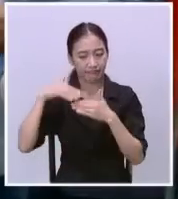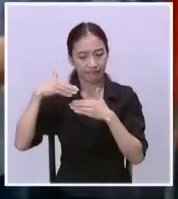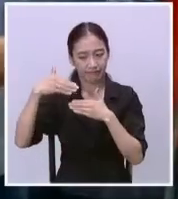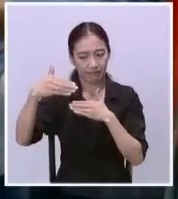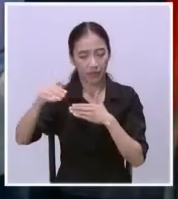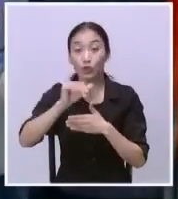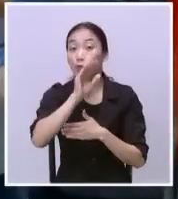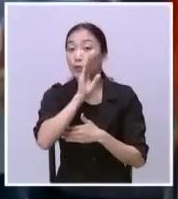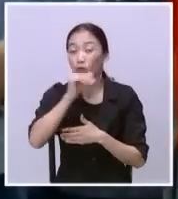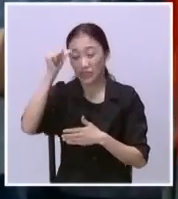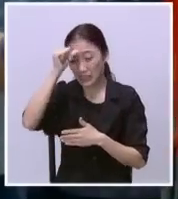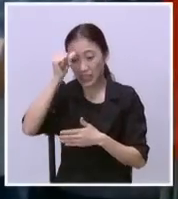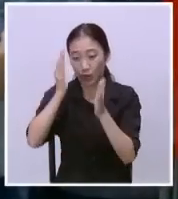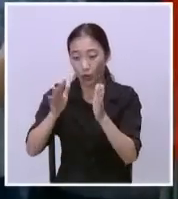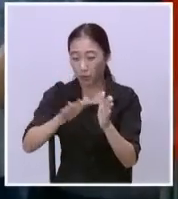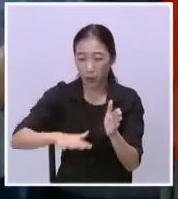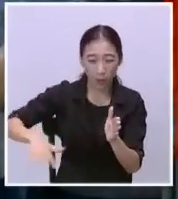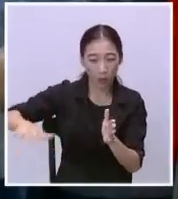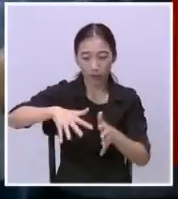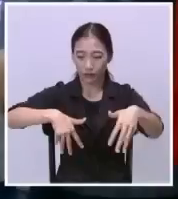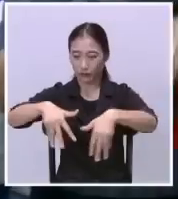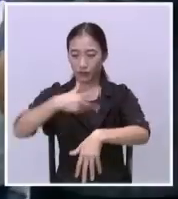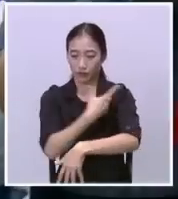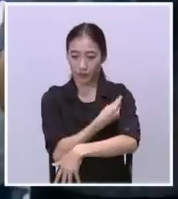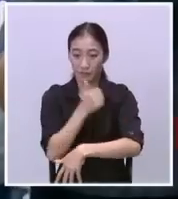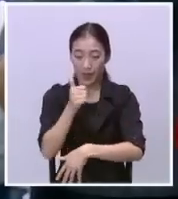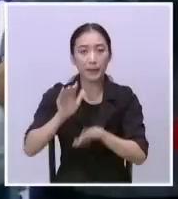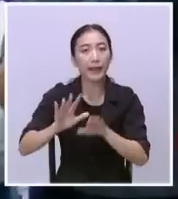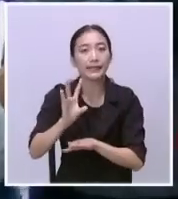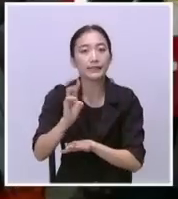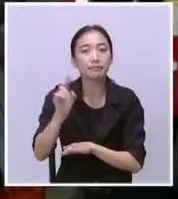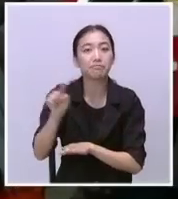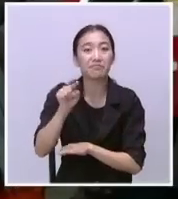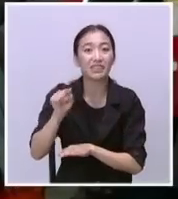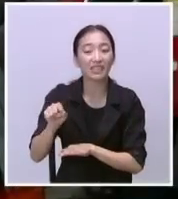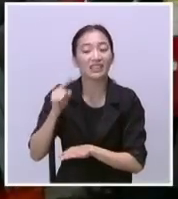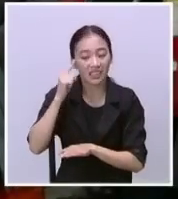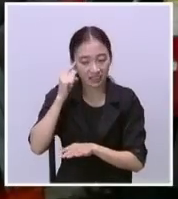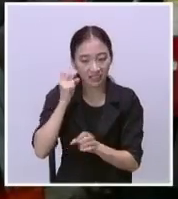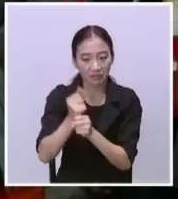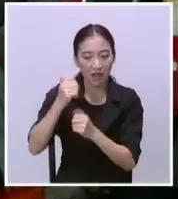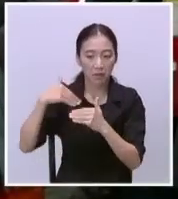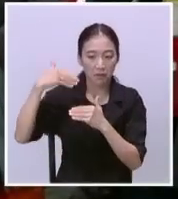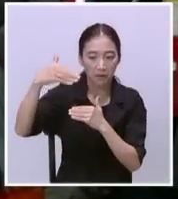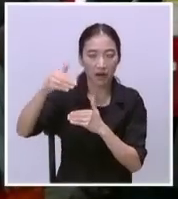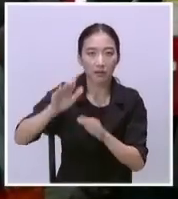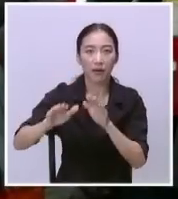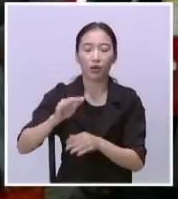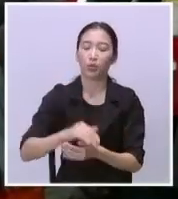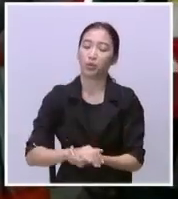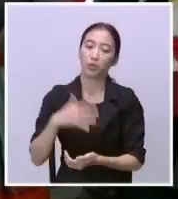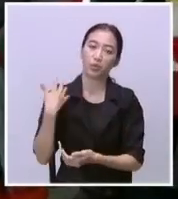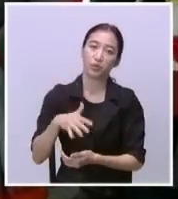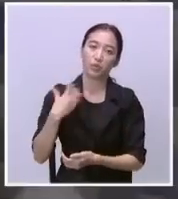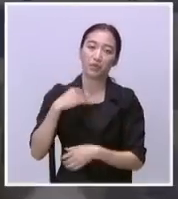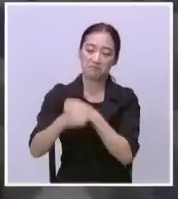ที่อินเดียจะฉีดวัคซีนโควิด19ให้กับประชาชนได้ 70% ของประชากรทั้งหมดต้องใช้เวลาทั้งหมด1ทศวรรษเลยที